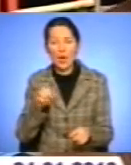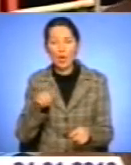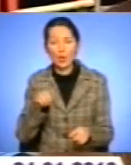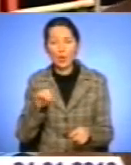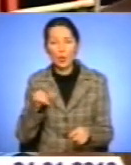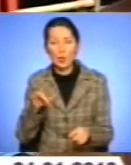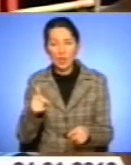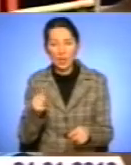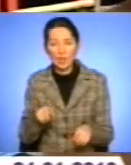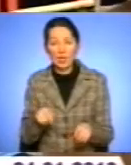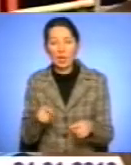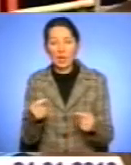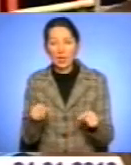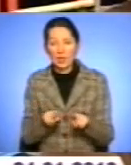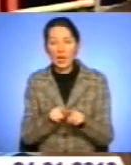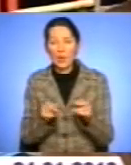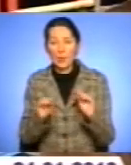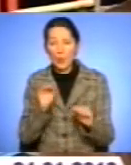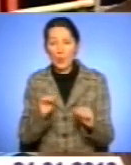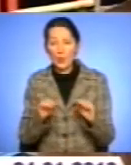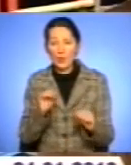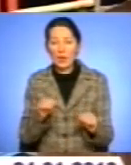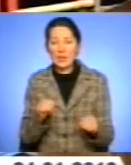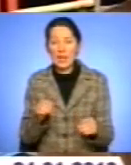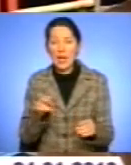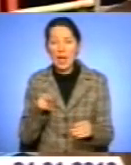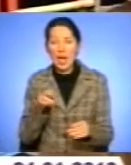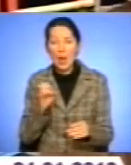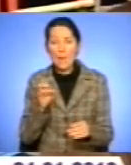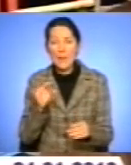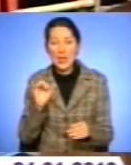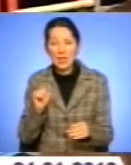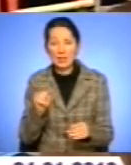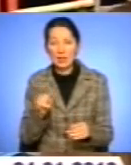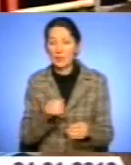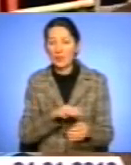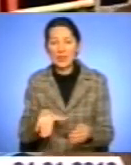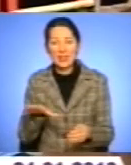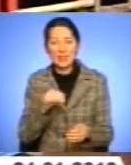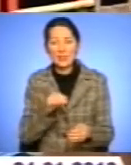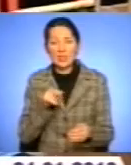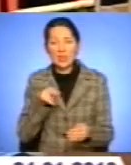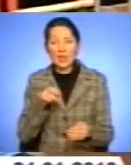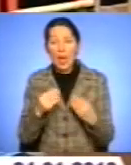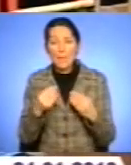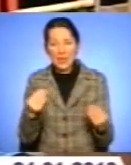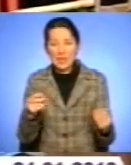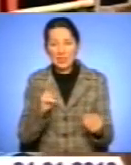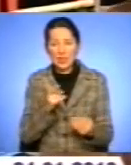цю п'єсу, що настільки в той час, так, це звісно, це майстри, це